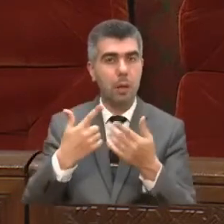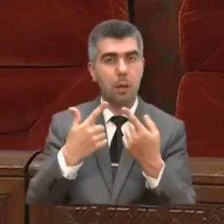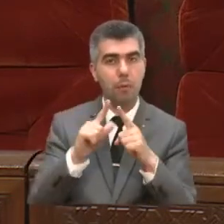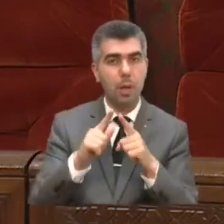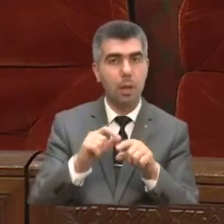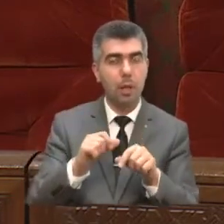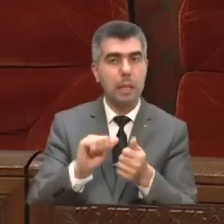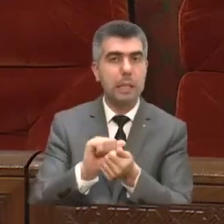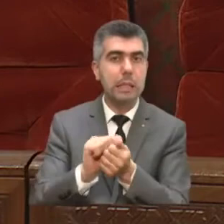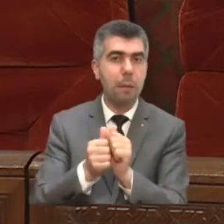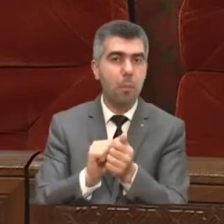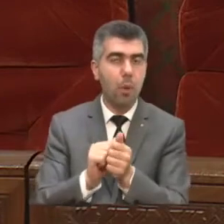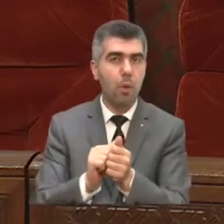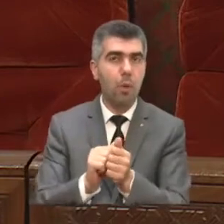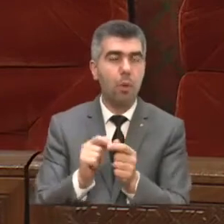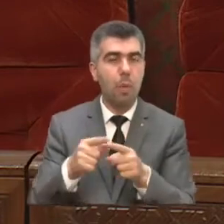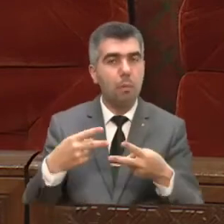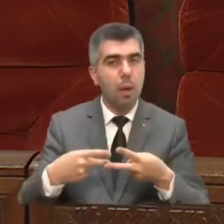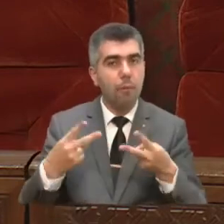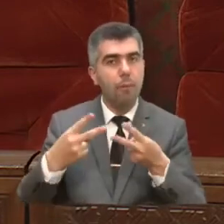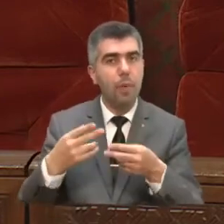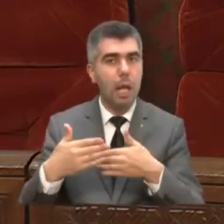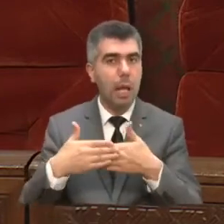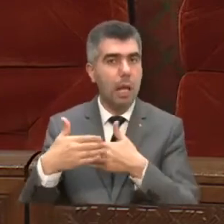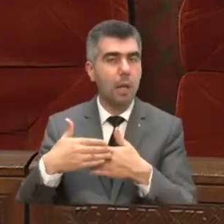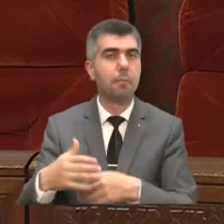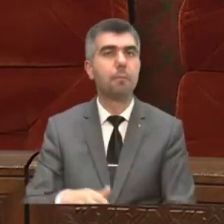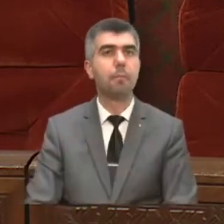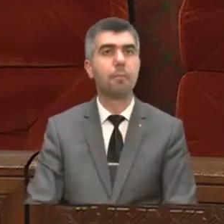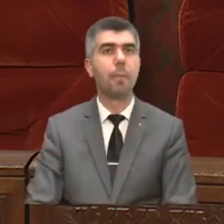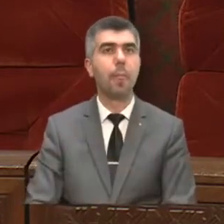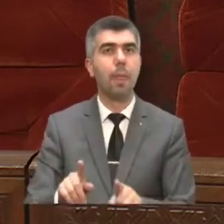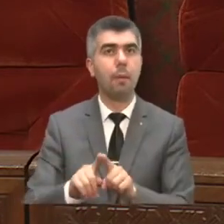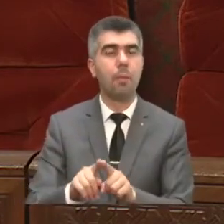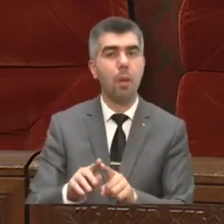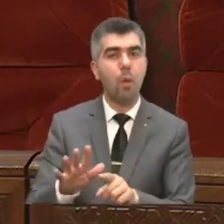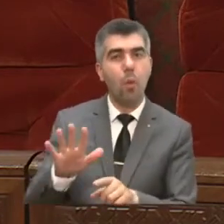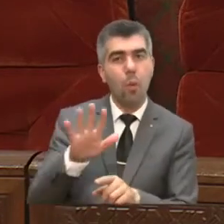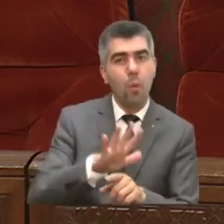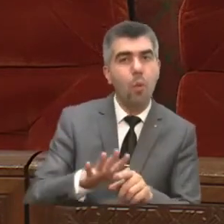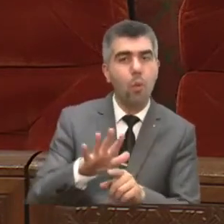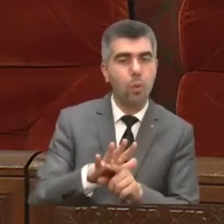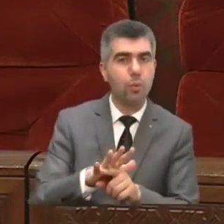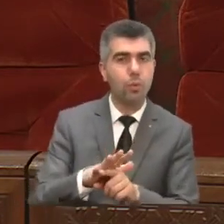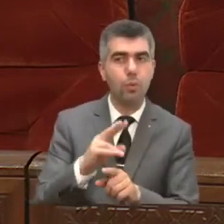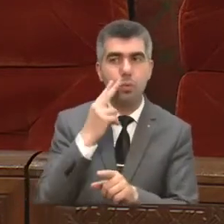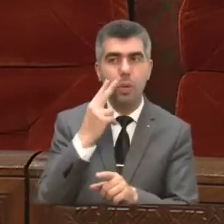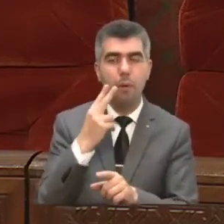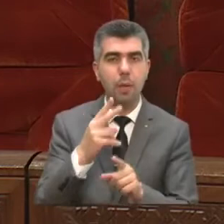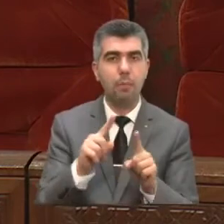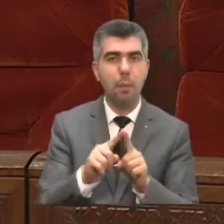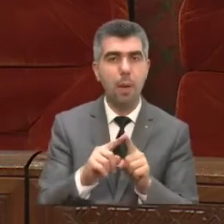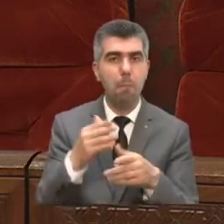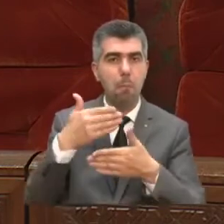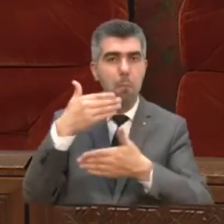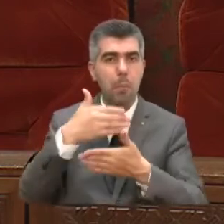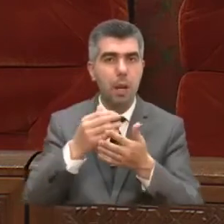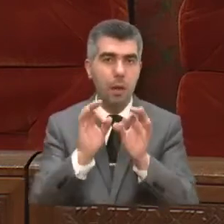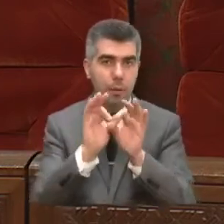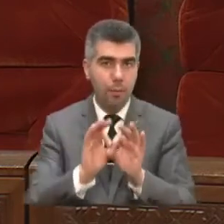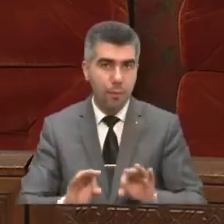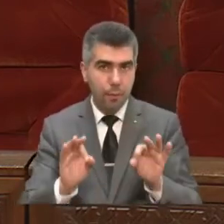والمرافق الرياضيه الى حيز الوجود، مما سيسمح بتغطيه المناطق التي لا تزال في حاجه للبنيه التحتيه